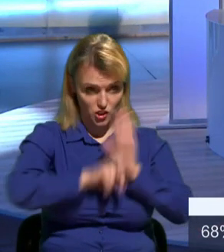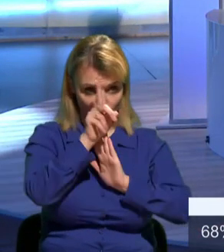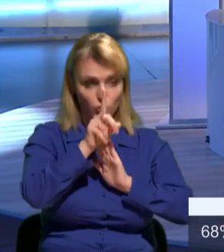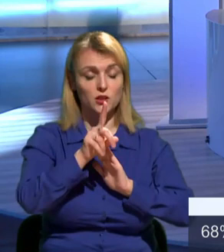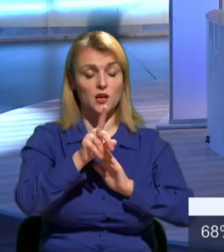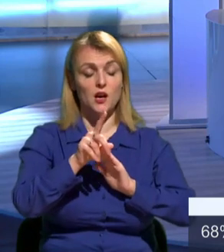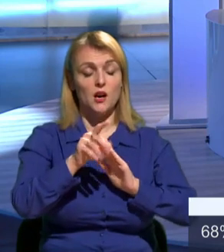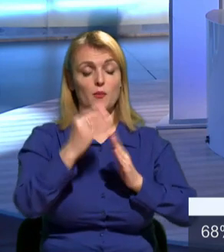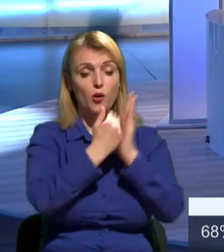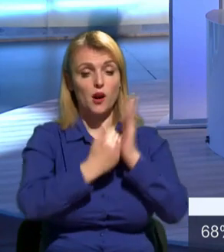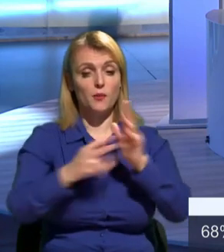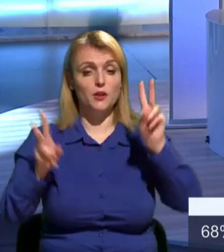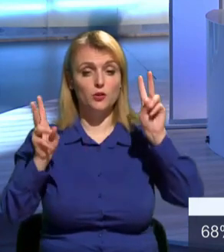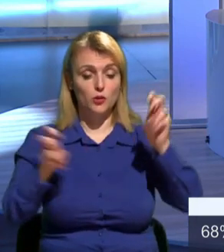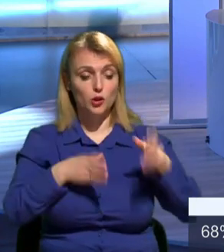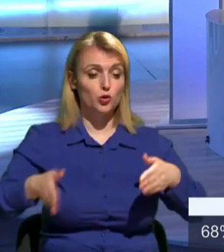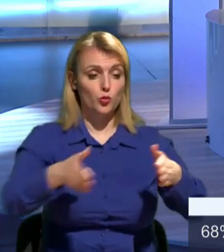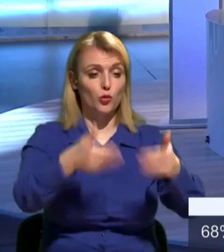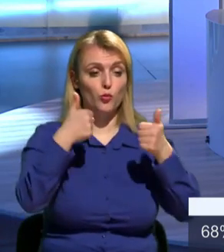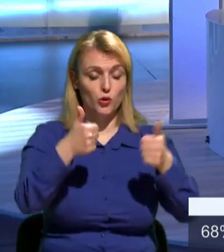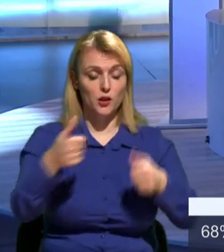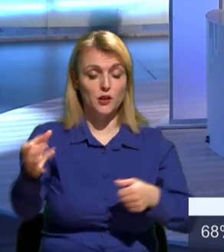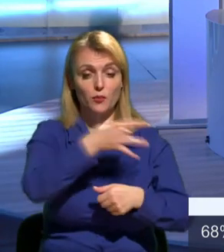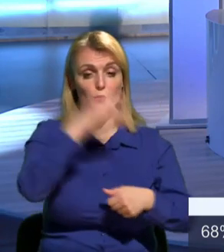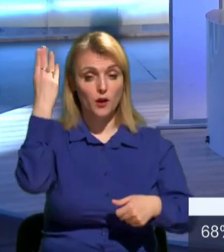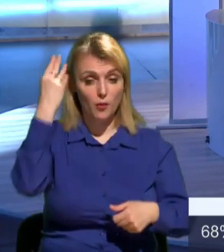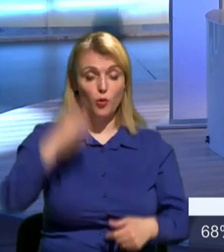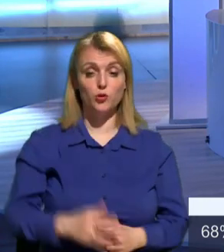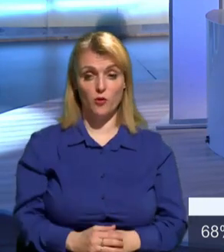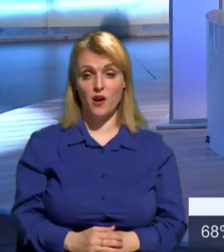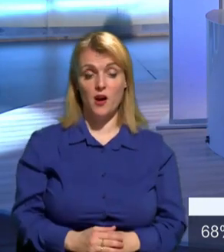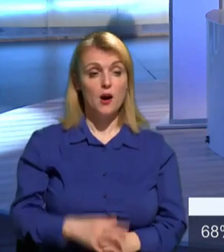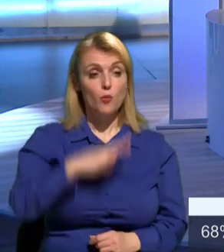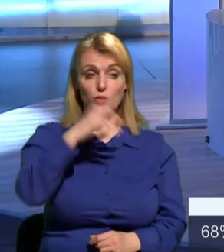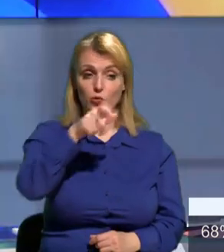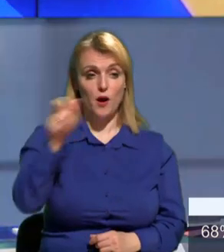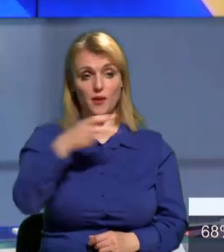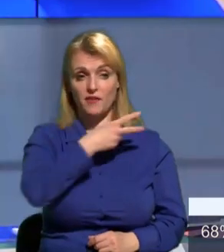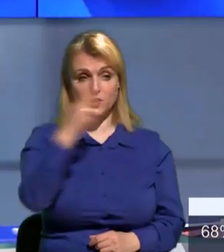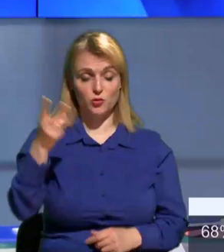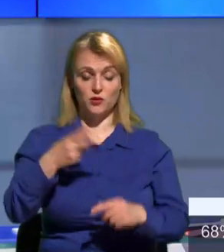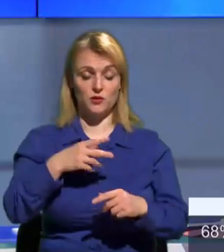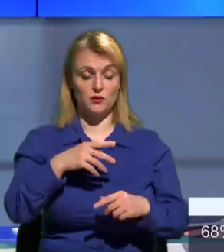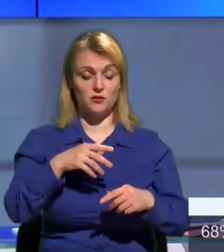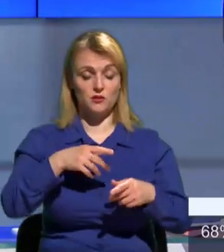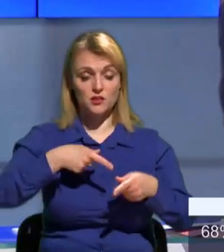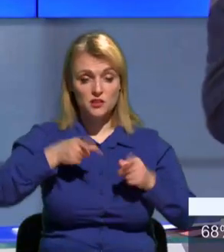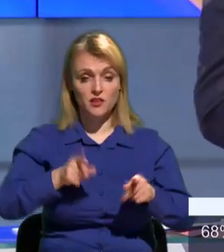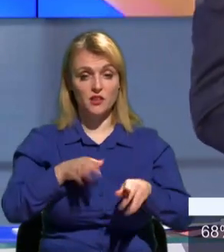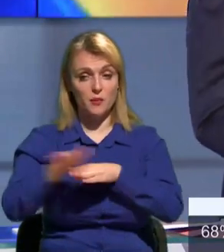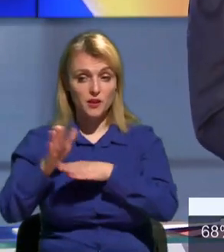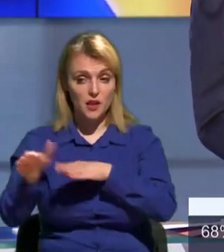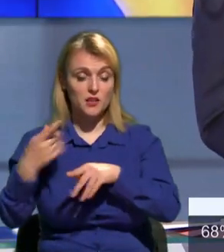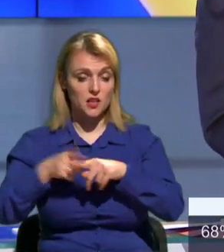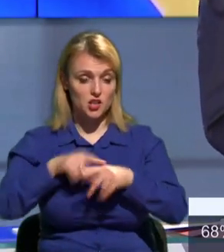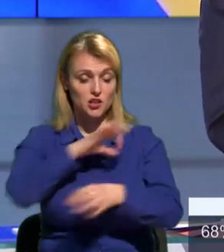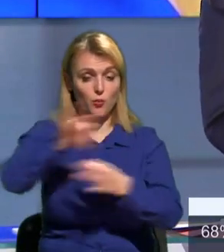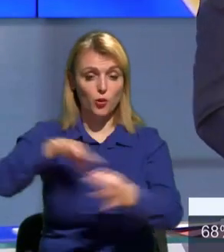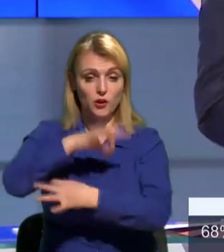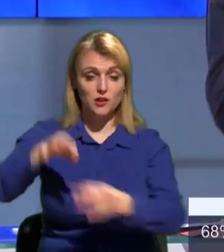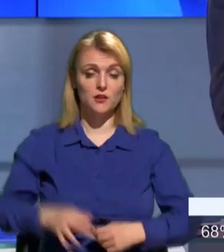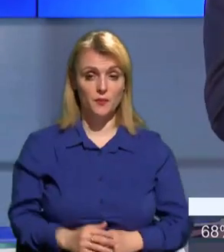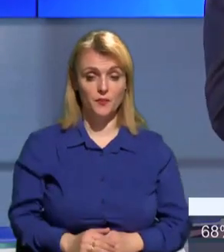Noi în acest an, de la 3,7 miliarde de lei anul trecut investiții în drumuri, tot per total, am ajuns la 5,7 miliarde de